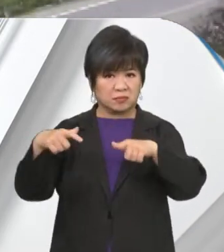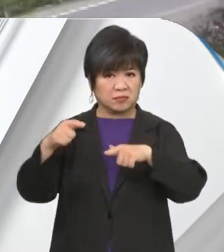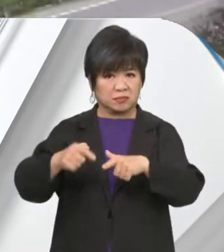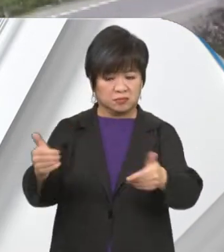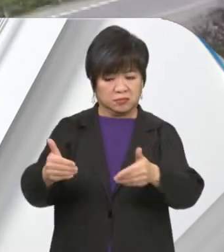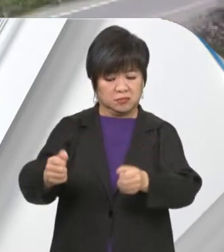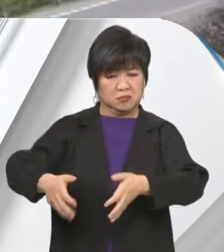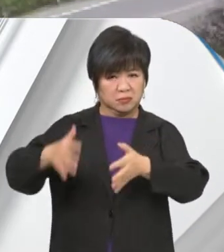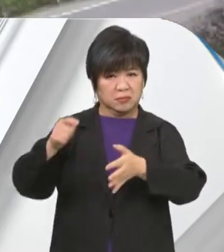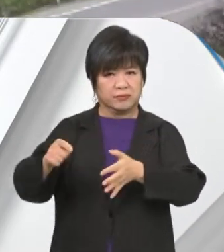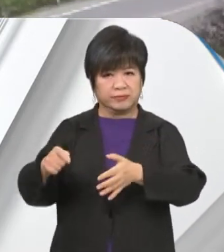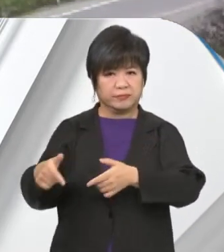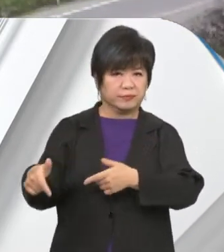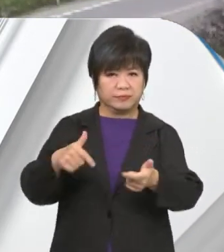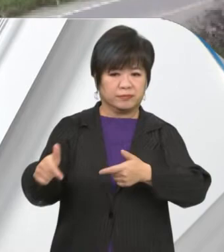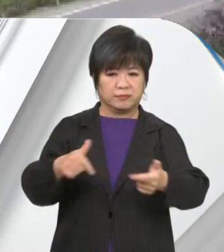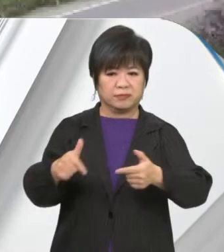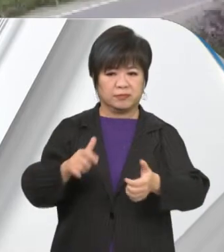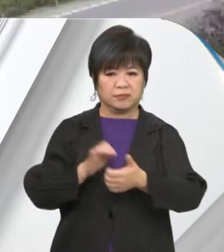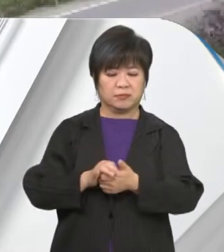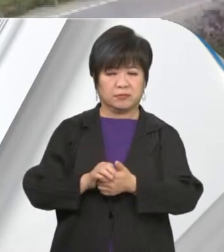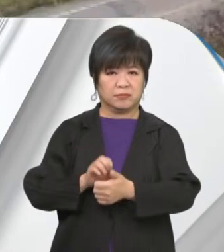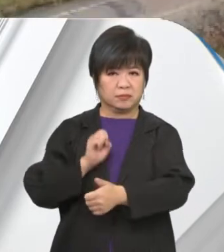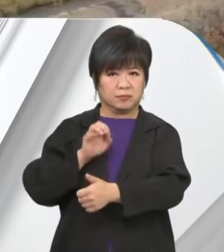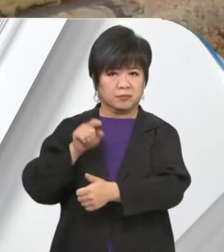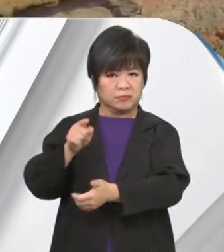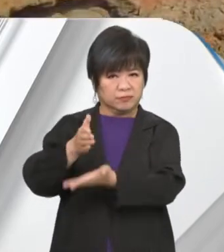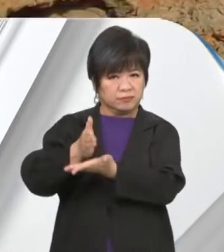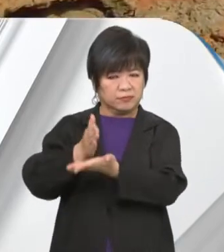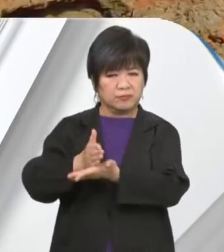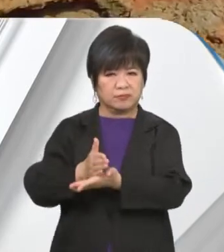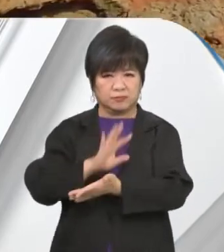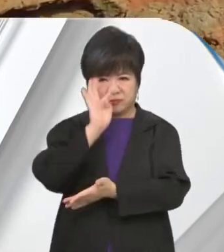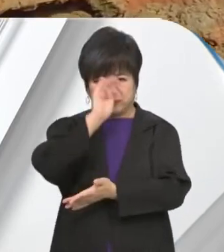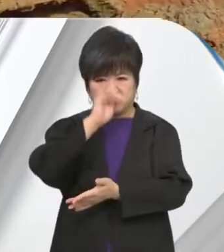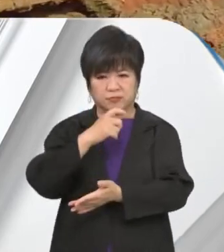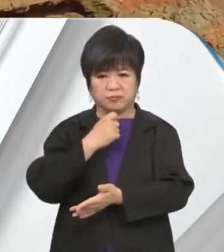嘅，尽管处经要求这家工地停工接受查判，未